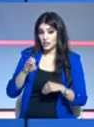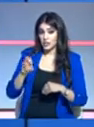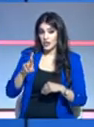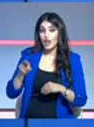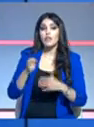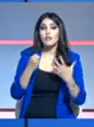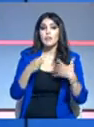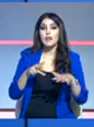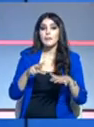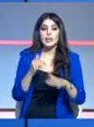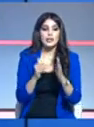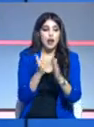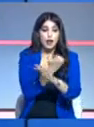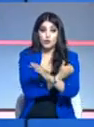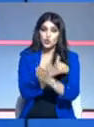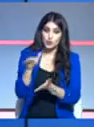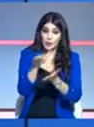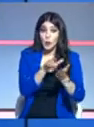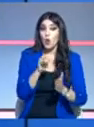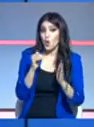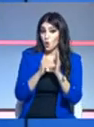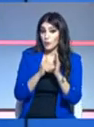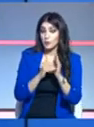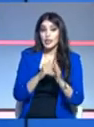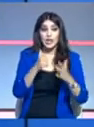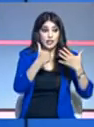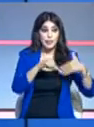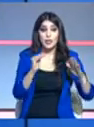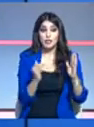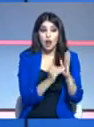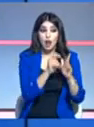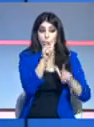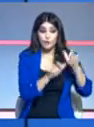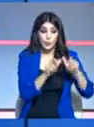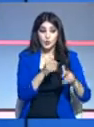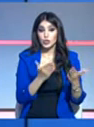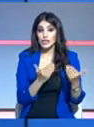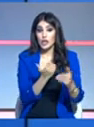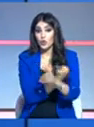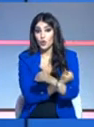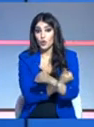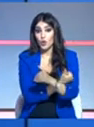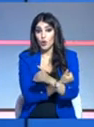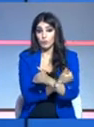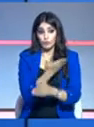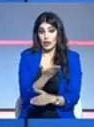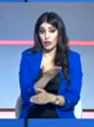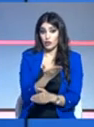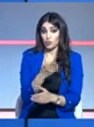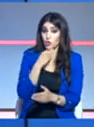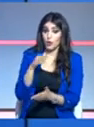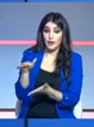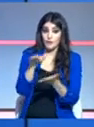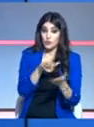800,000 جرعه، لكن ما ننساوش اللي عندنا 600,000 شخص قاعدين يستناو في جرعات نتاع التذكير نتاعهم. دونك في